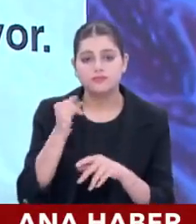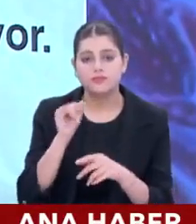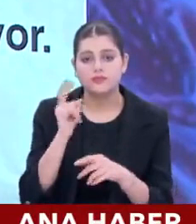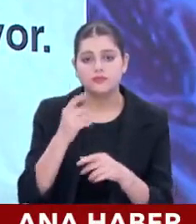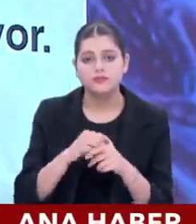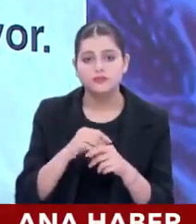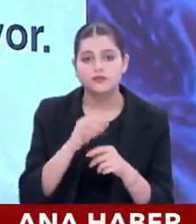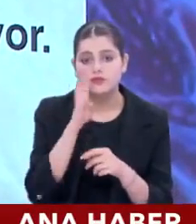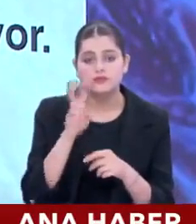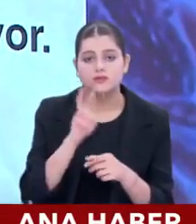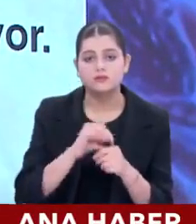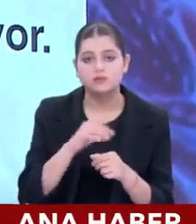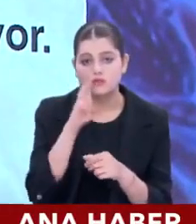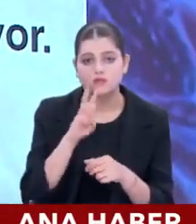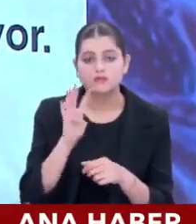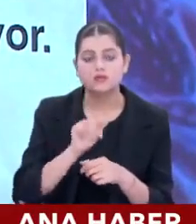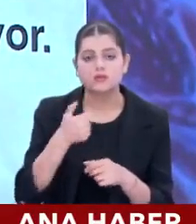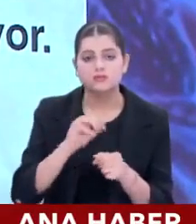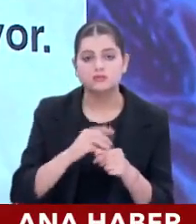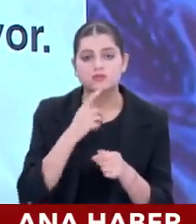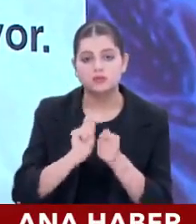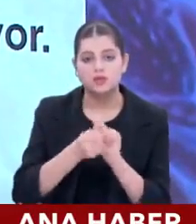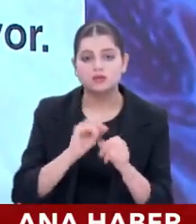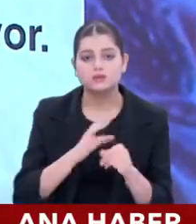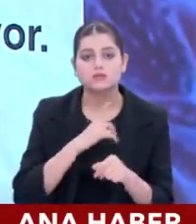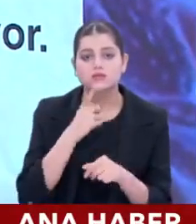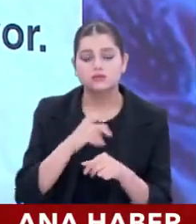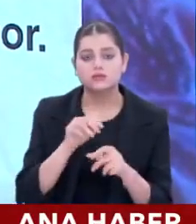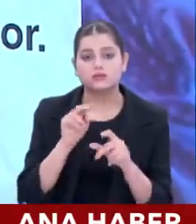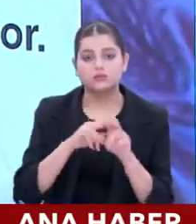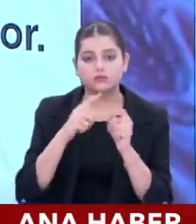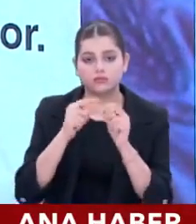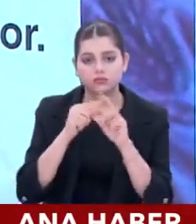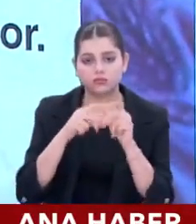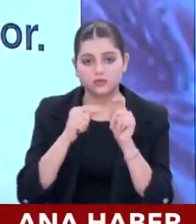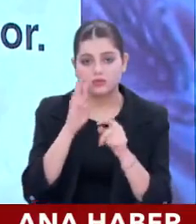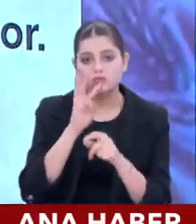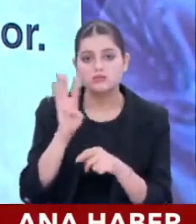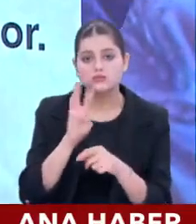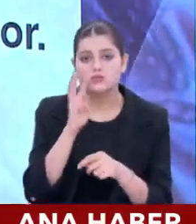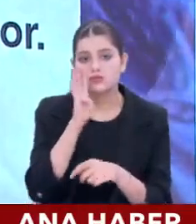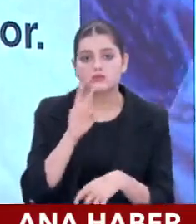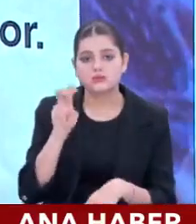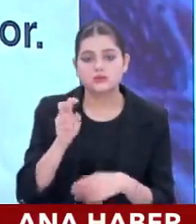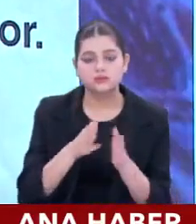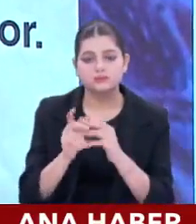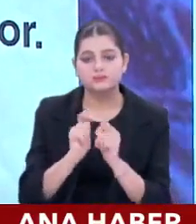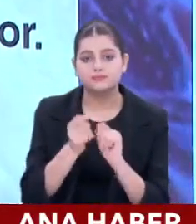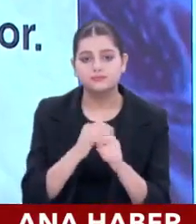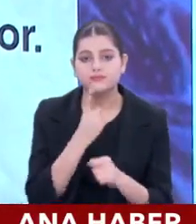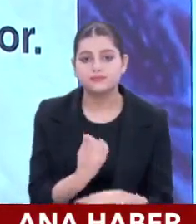da 420 idi ha 460 lira arasında değişiyor kuşbaşı da 430 ila 480 lira